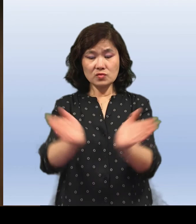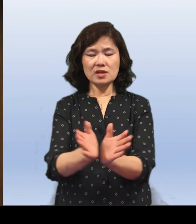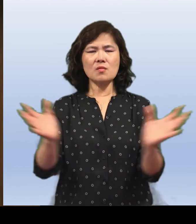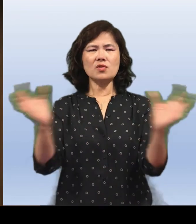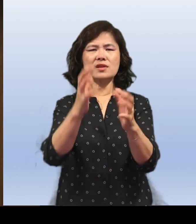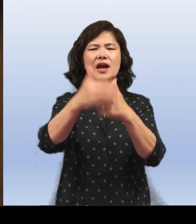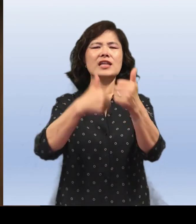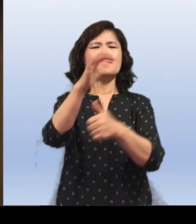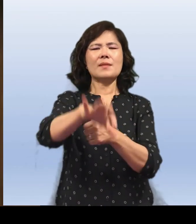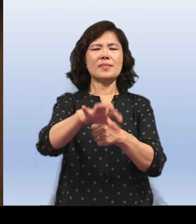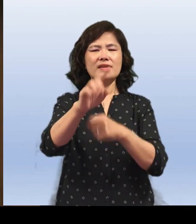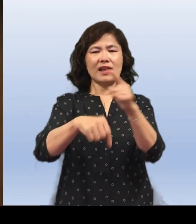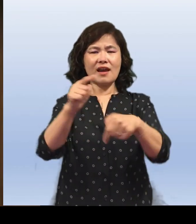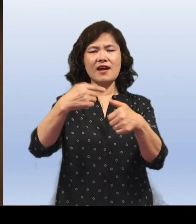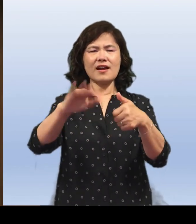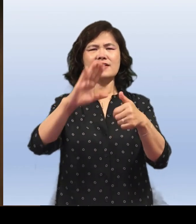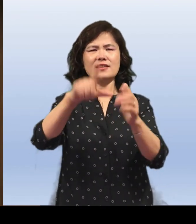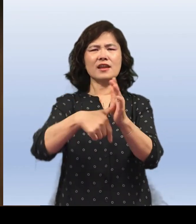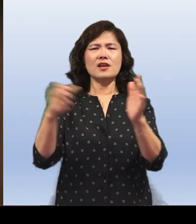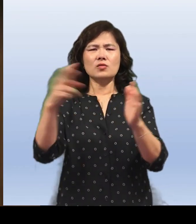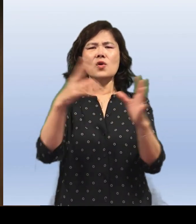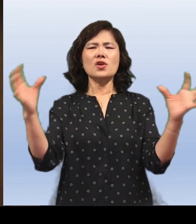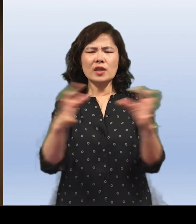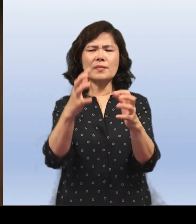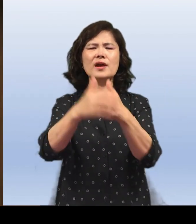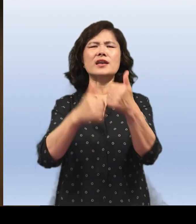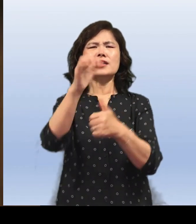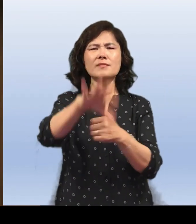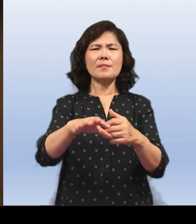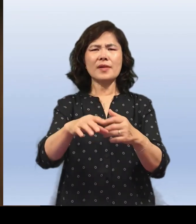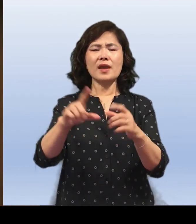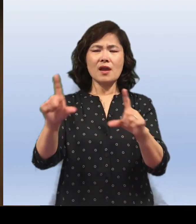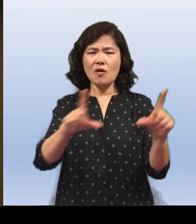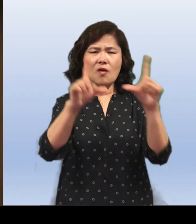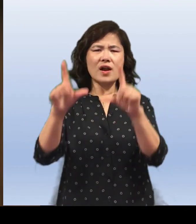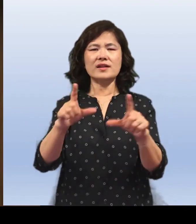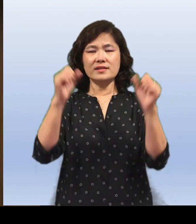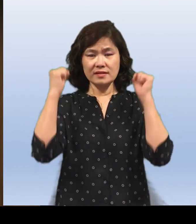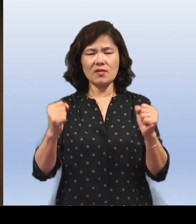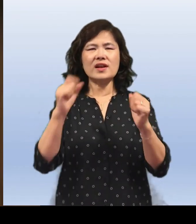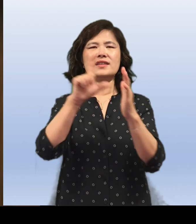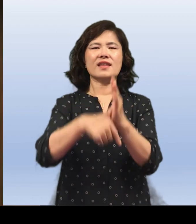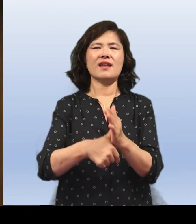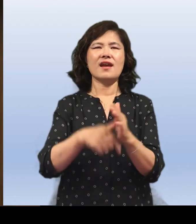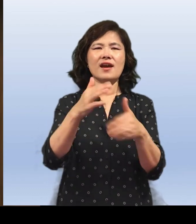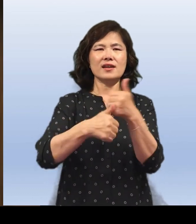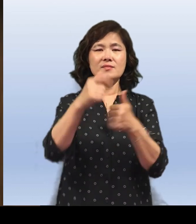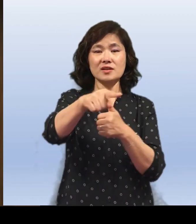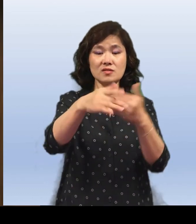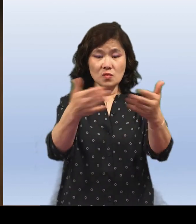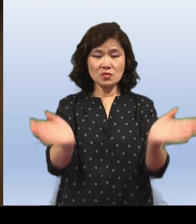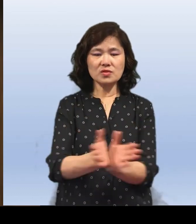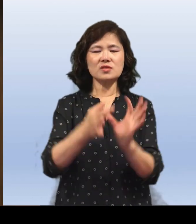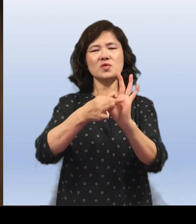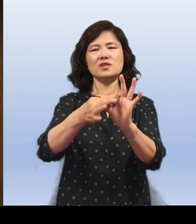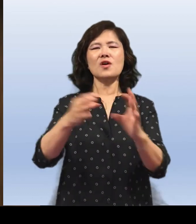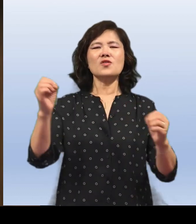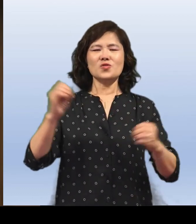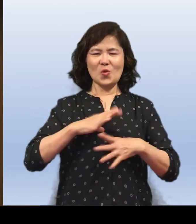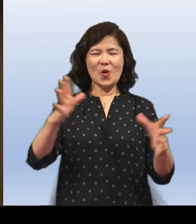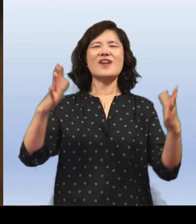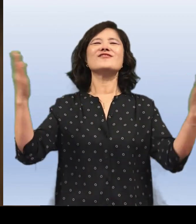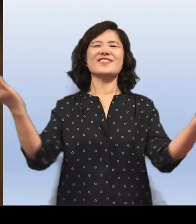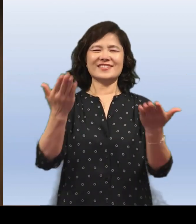앞에 나갈 때에, 그리고 그들이 연합하여 하나님 앞에 머물러 있을 때에 하나님은 그 공동체를 통해서 놀라운